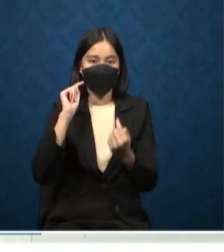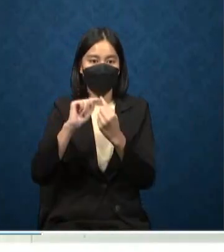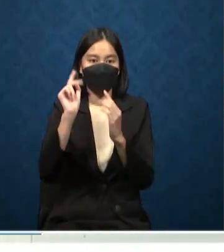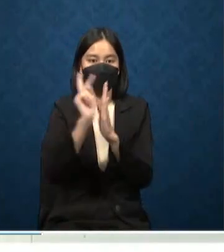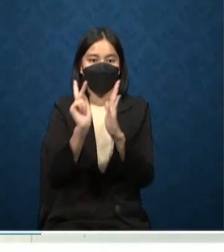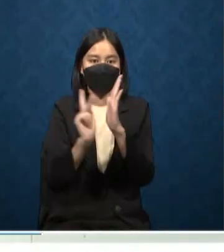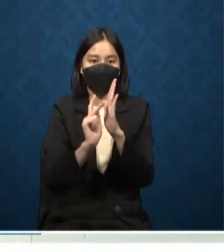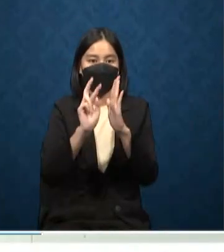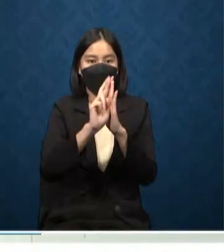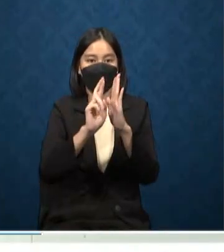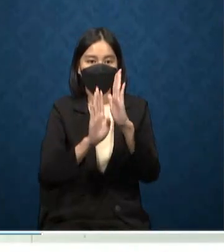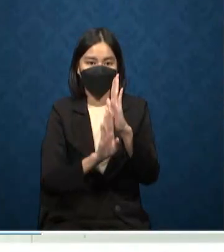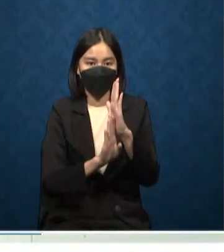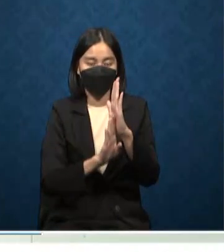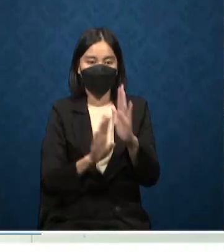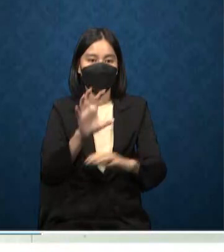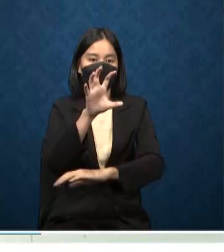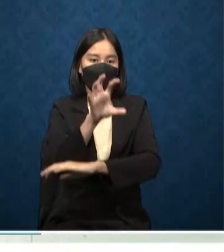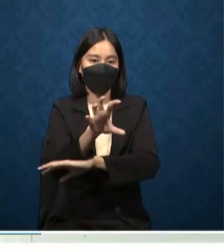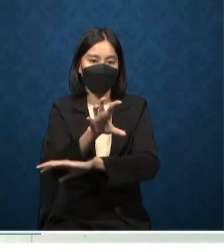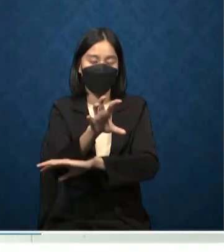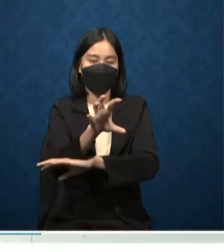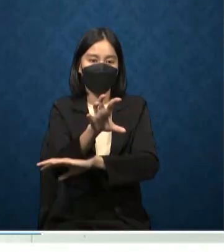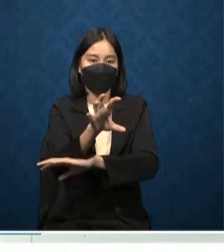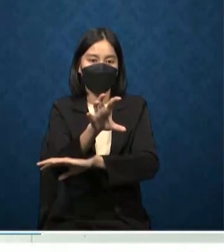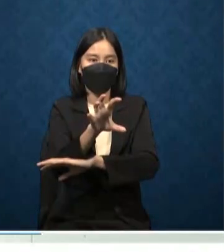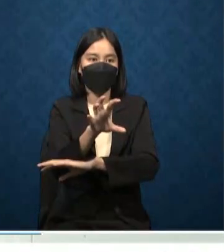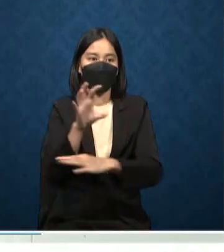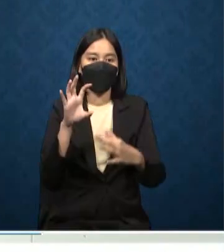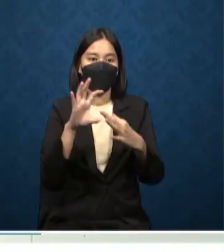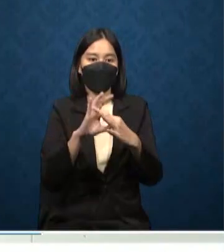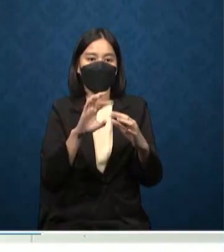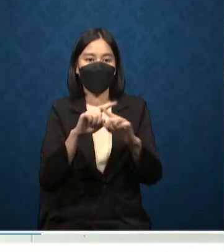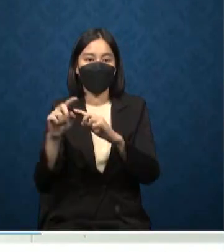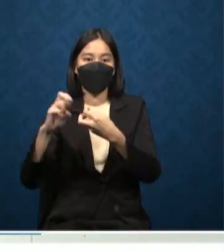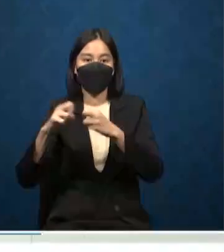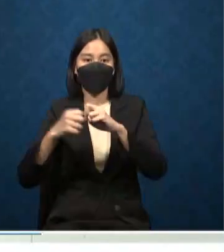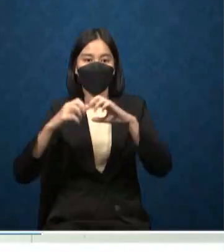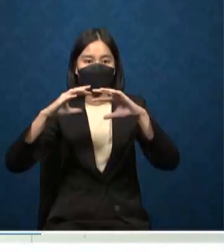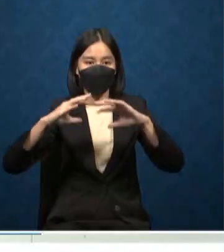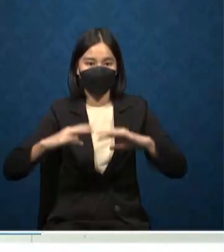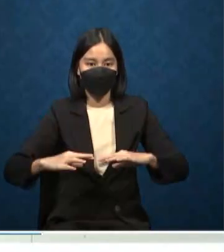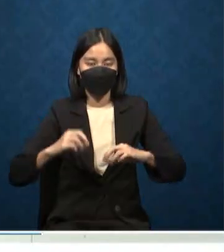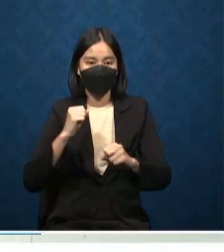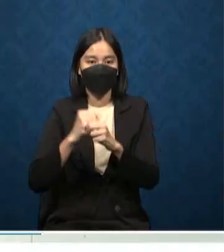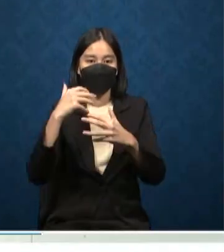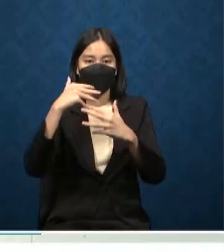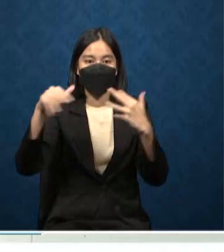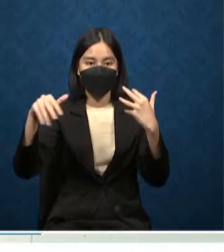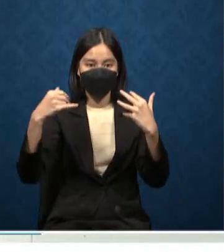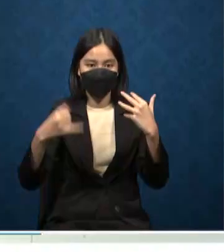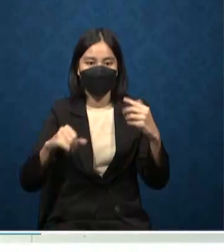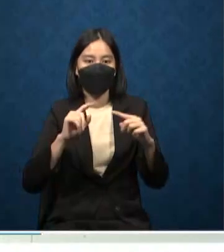ระเบียบข้อบังคับที่เกี่ยวข้องเพื่อลดปัญหาการทำผิดพลาดในหน่วยเลือกตั้ง